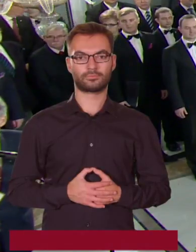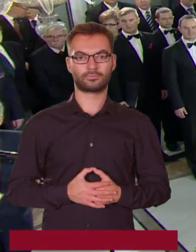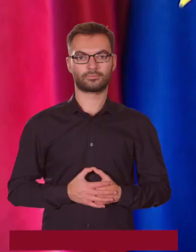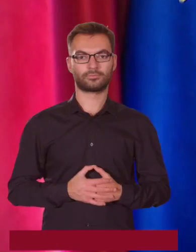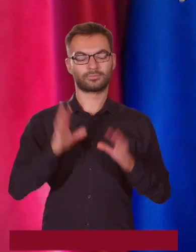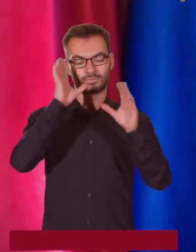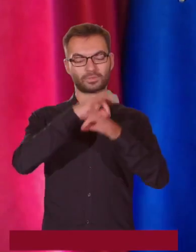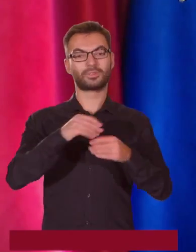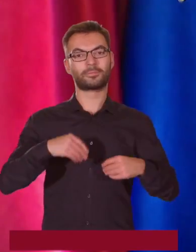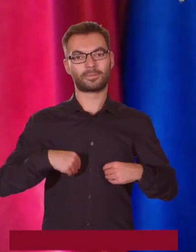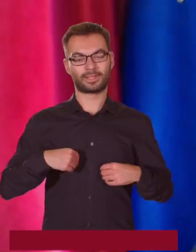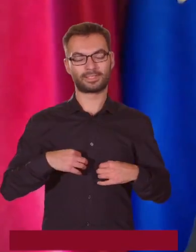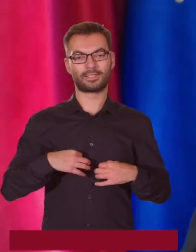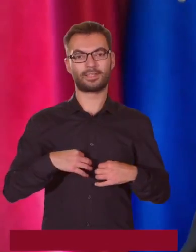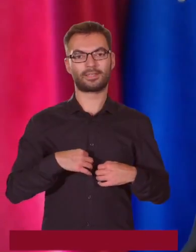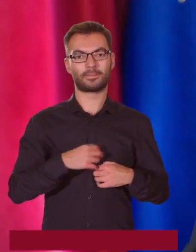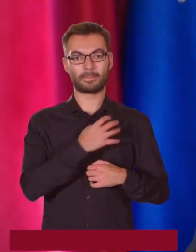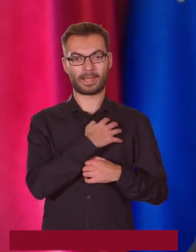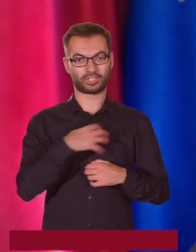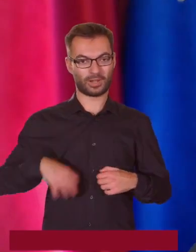Szanowny Panie Marszałku,